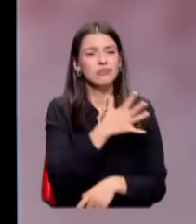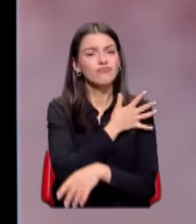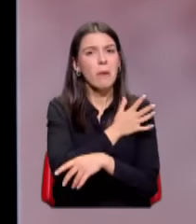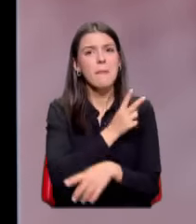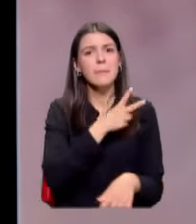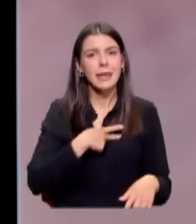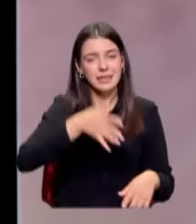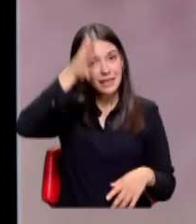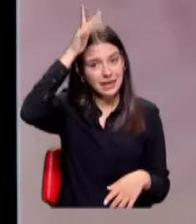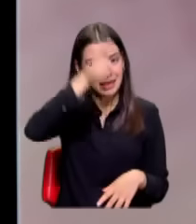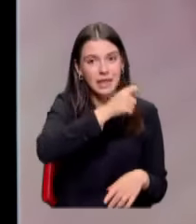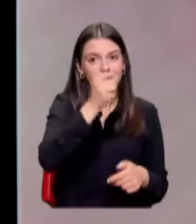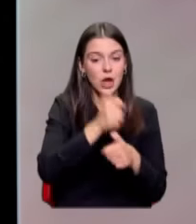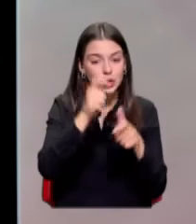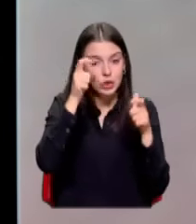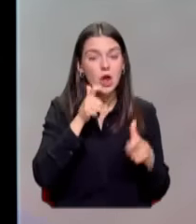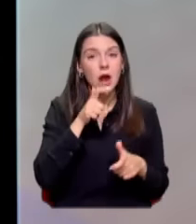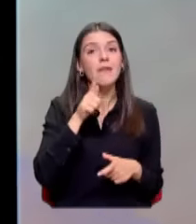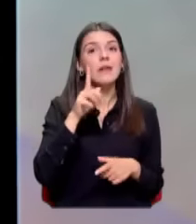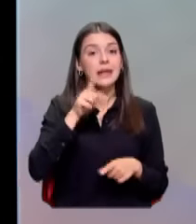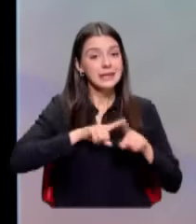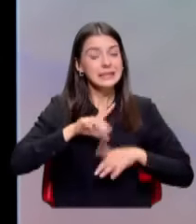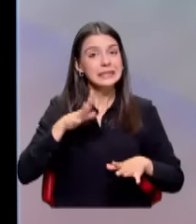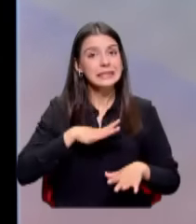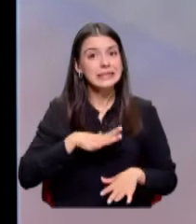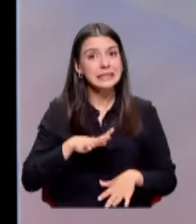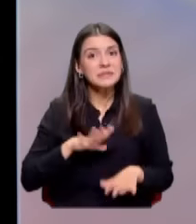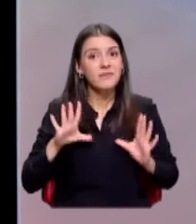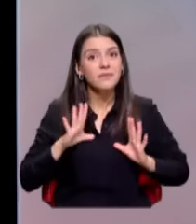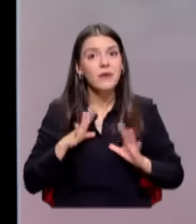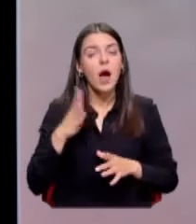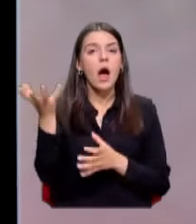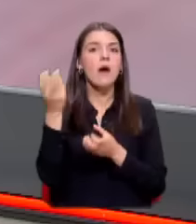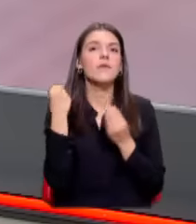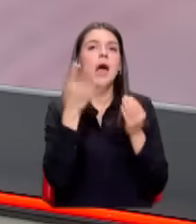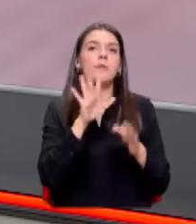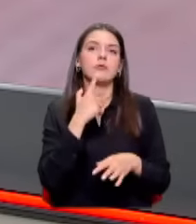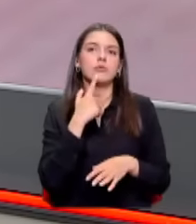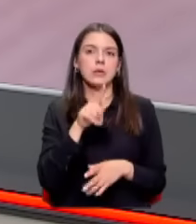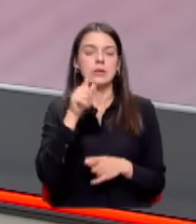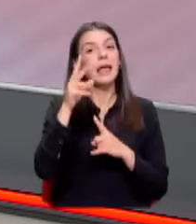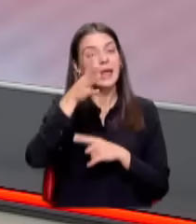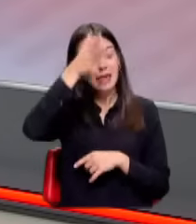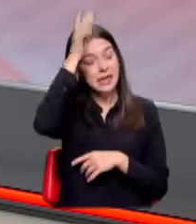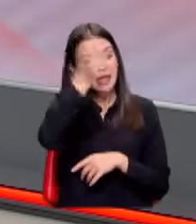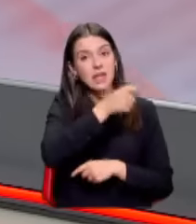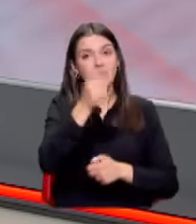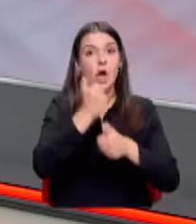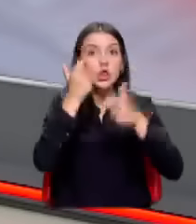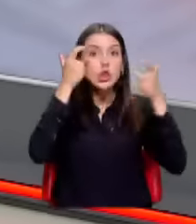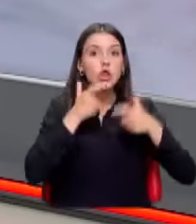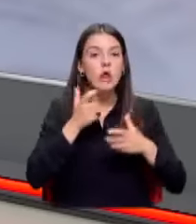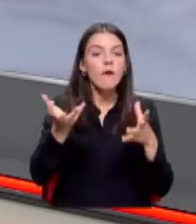itfaiye eri talebinin karşılanmadığını söyledi diyor. İşte o itfaiye eri talebinin karşılanmamasına isyan seslerinden